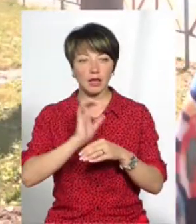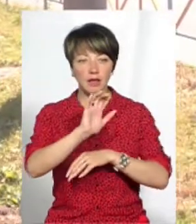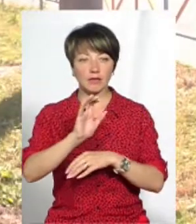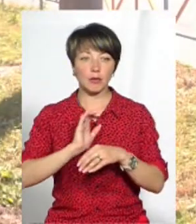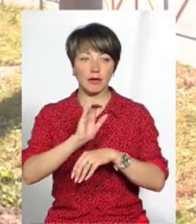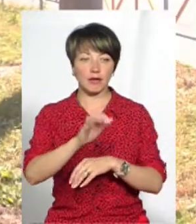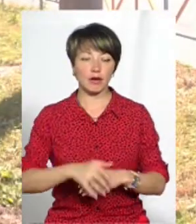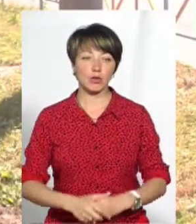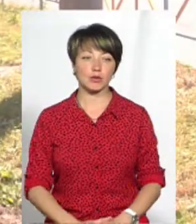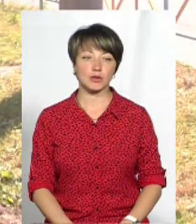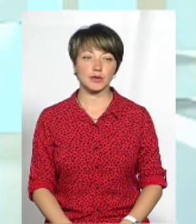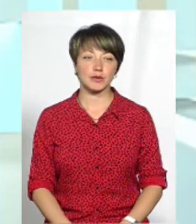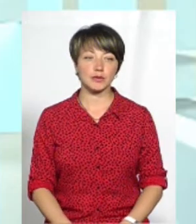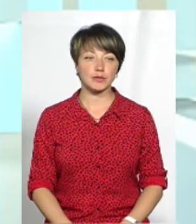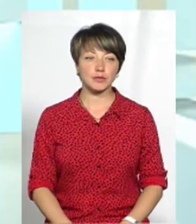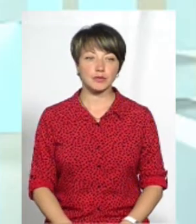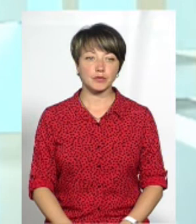направляю.